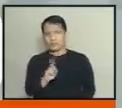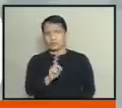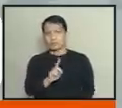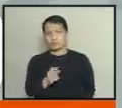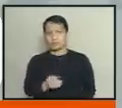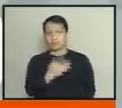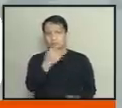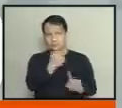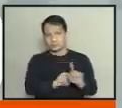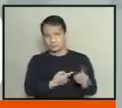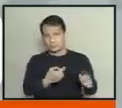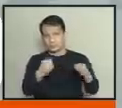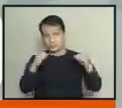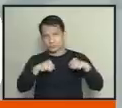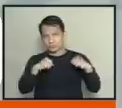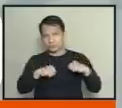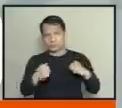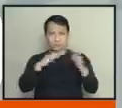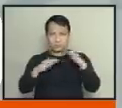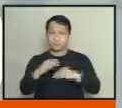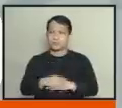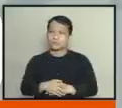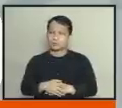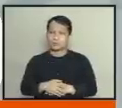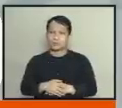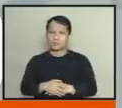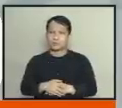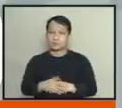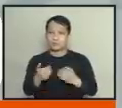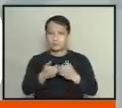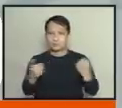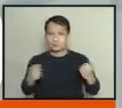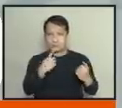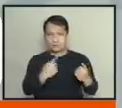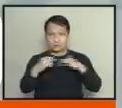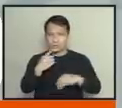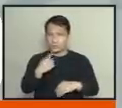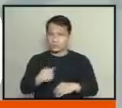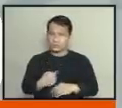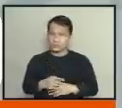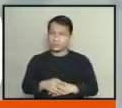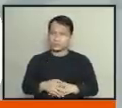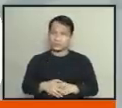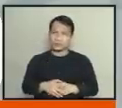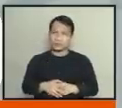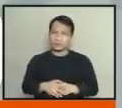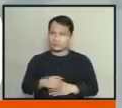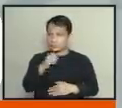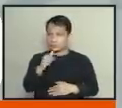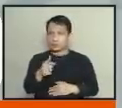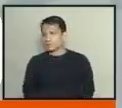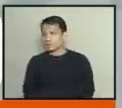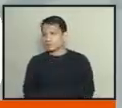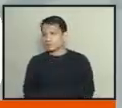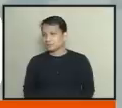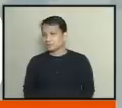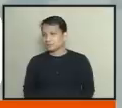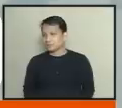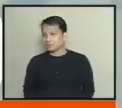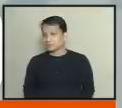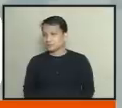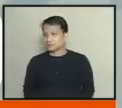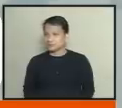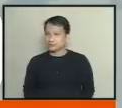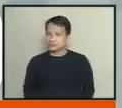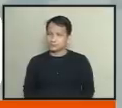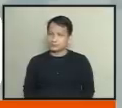magkano monthly natin, pagsapa natin, walang problema. Okay. Hindi yung ganito, naiipit ako sa sitwasyon po. Ayaw niya ako palayaan, pinalaya ko na siya. Oy,